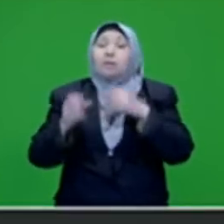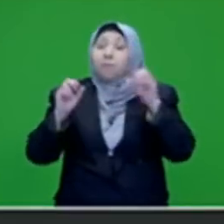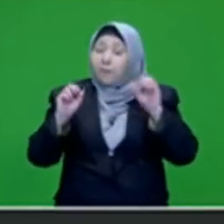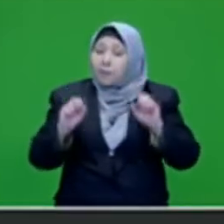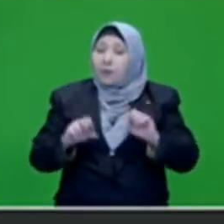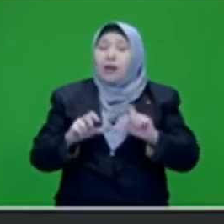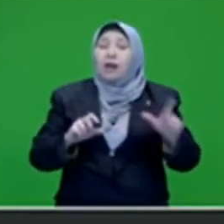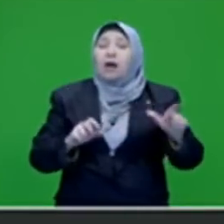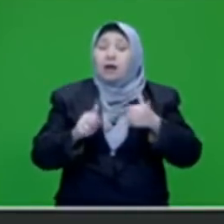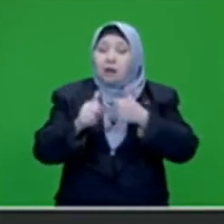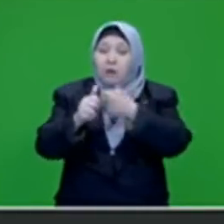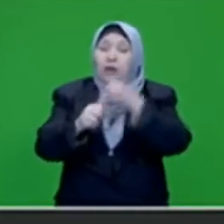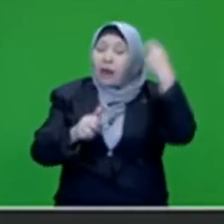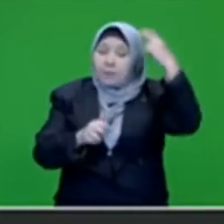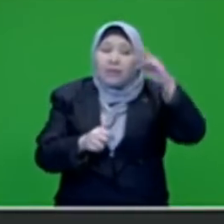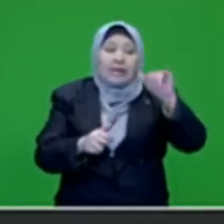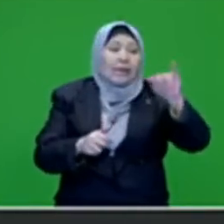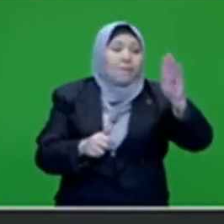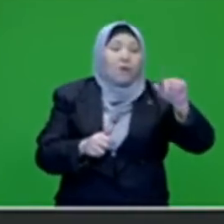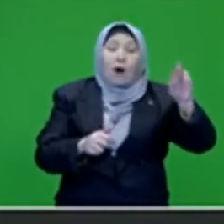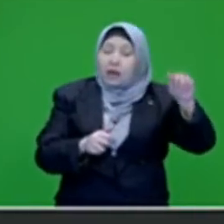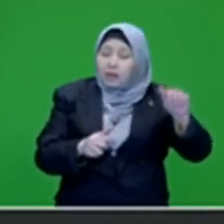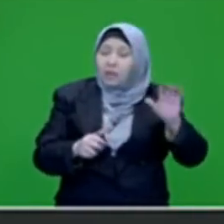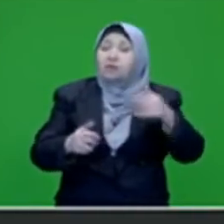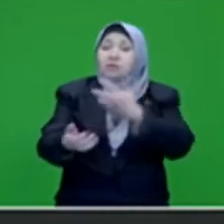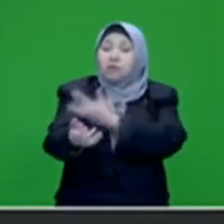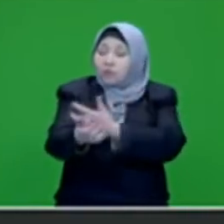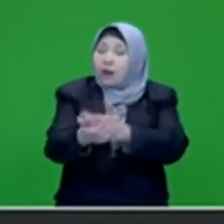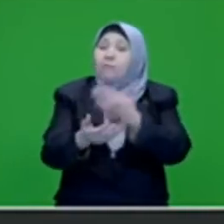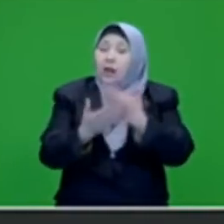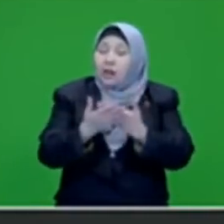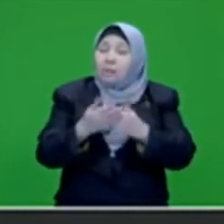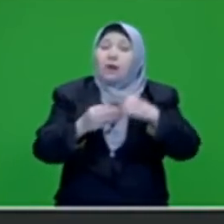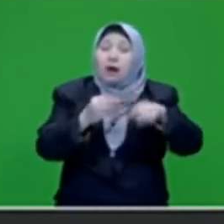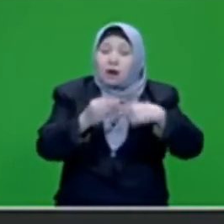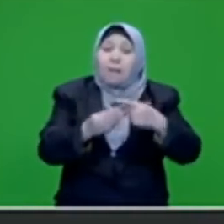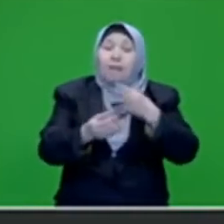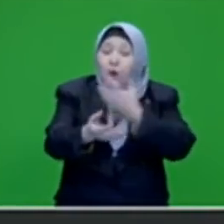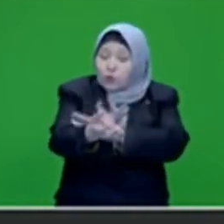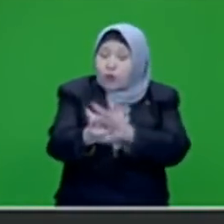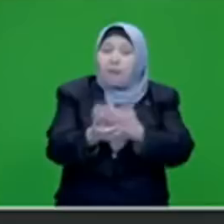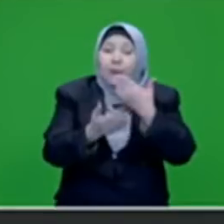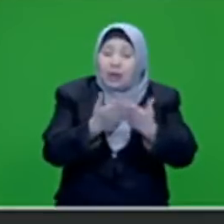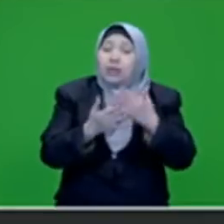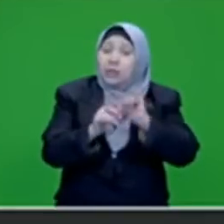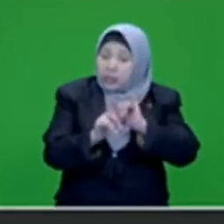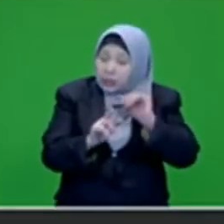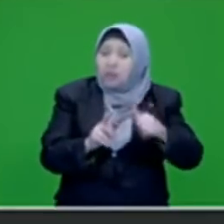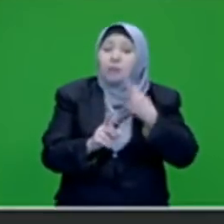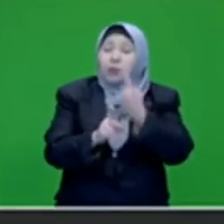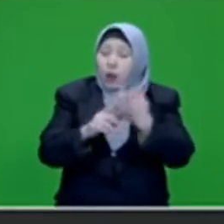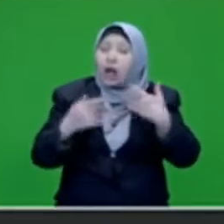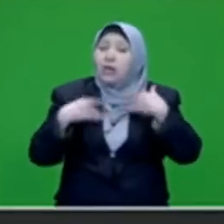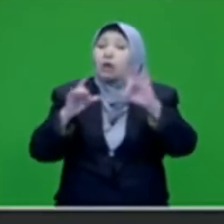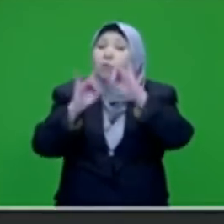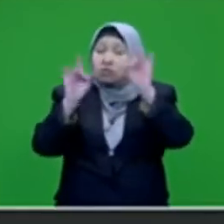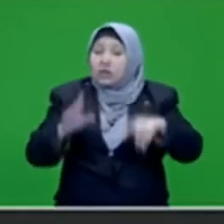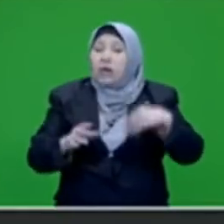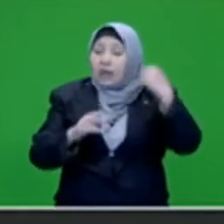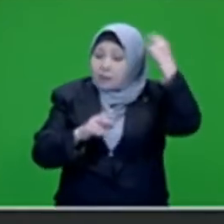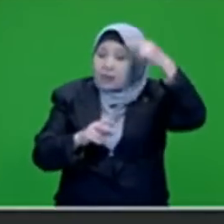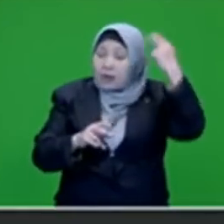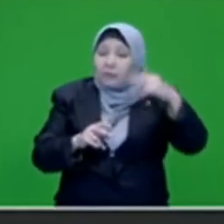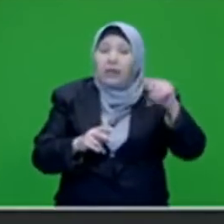itu Nabi Yusuf, Nabi Ibrahim, mereka keturunan baik. Dia benda baik ni, betul. Nabi Yusuf pun ada ujian. Nabi-Nabi,